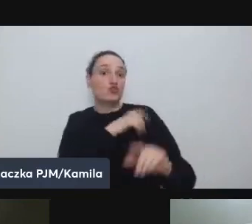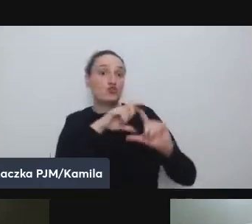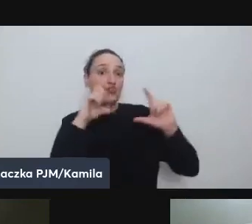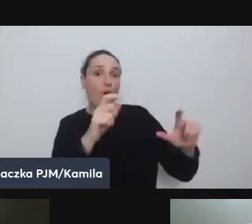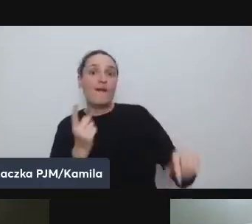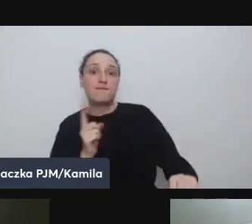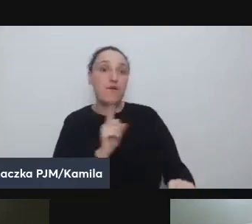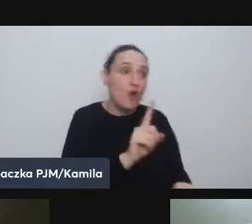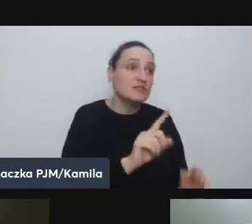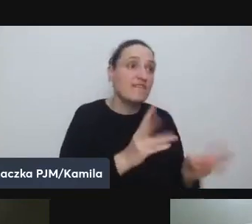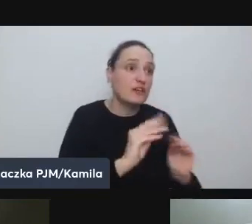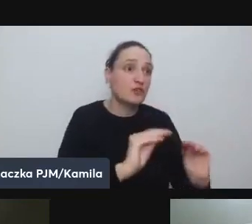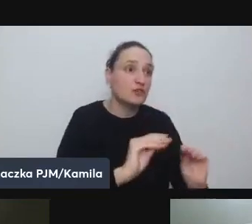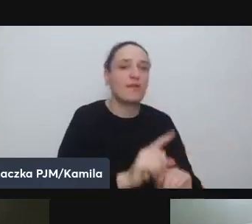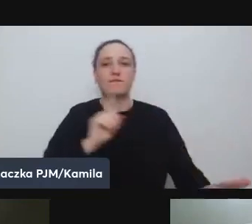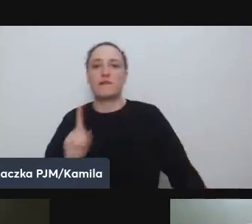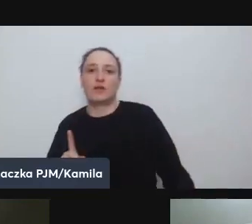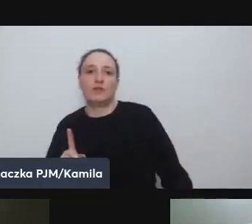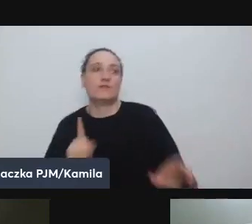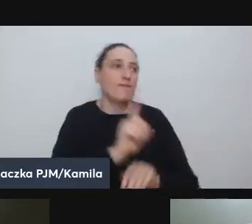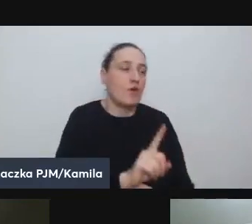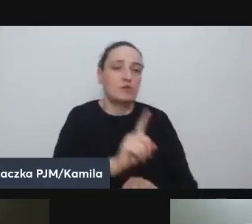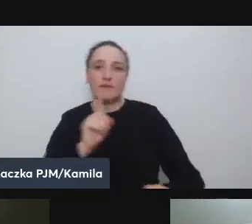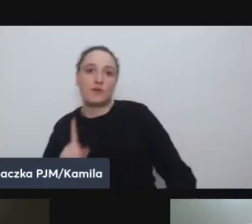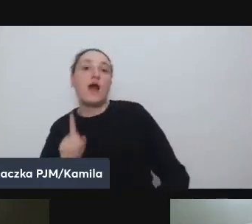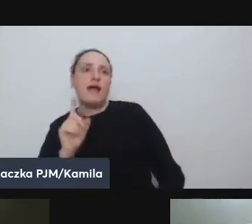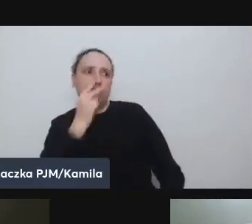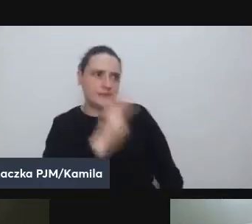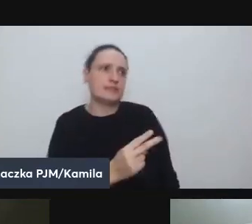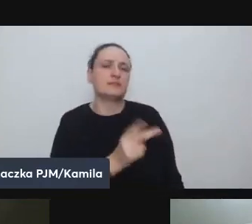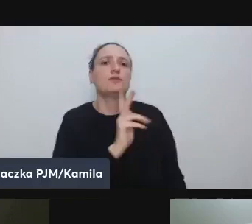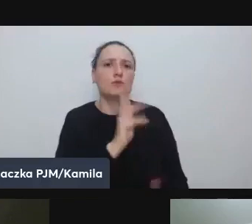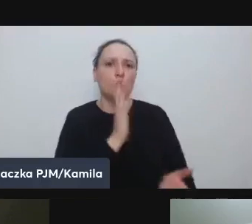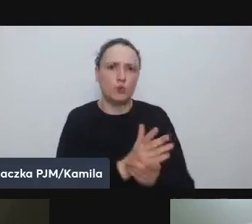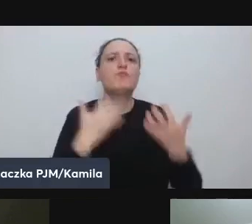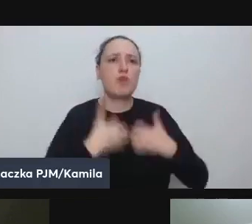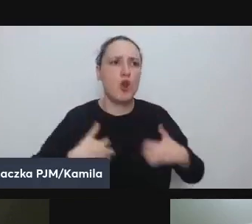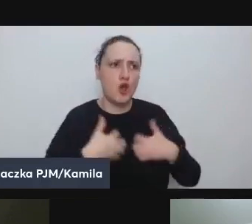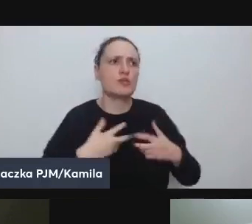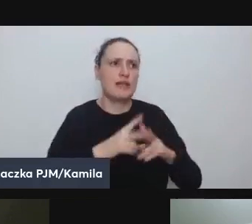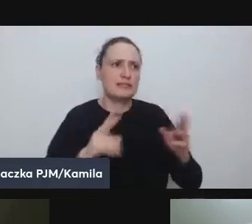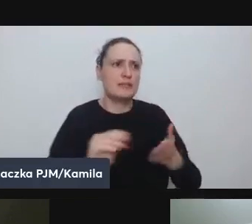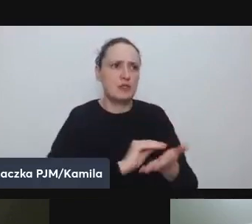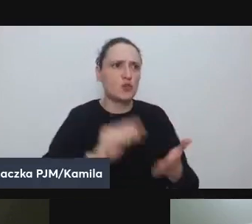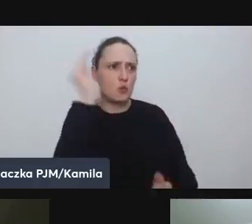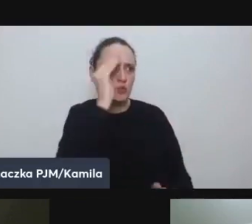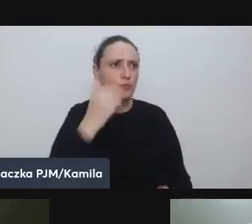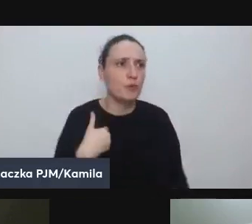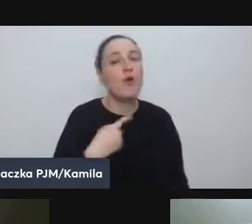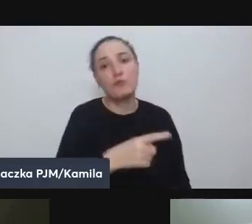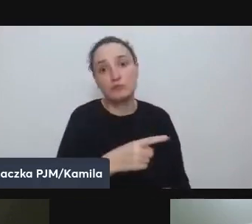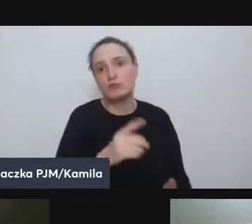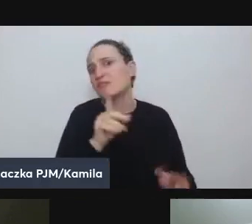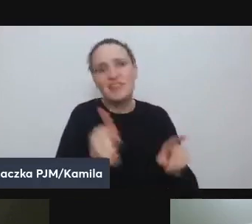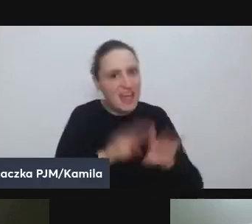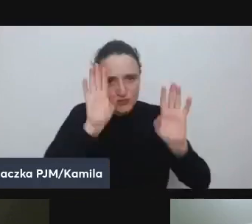przeprowadzającej warsztat, rzeczywiście jakby widzę to, że osoby, które już miały na biologii ten cykl miesiączkowy, to często właśnie duże oczy,